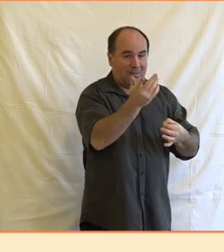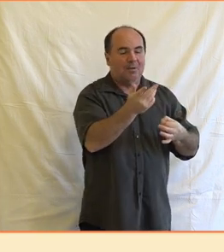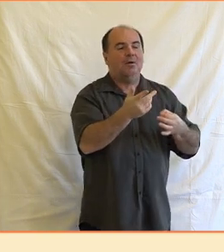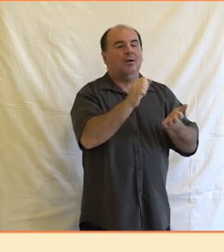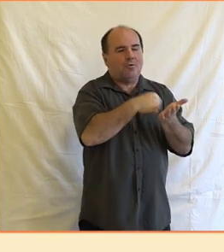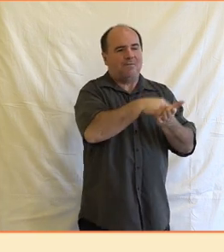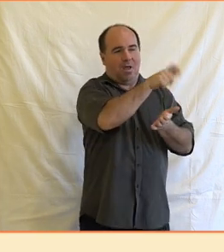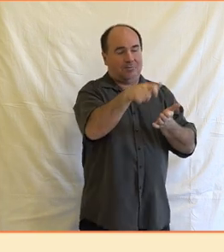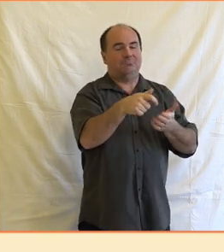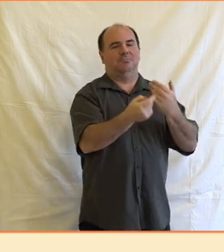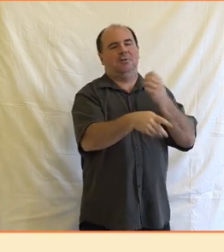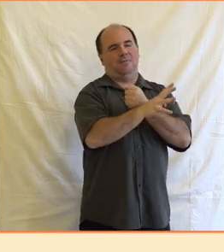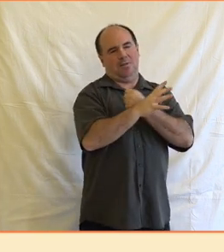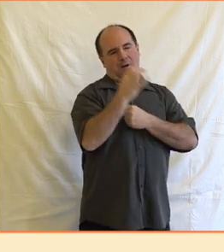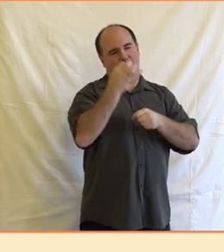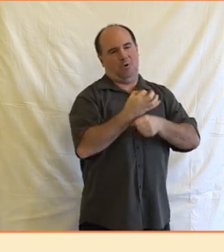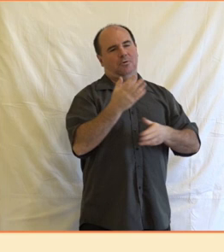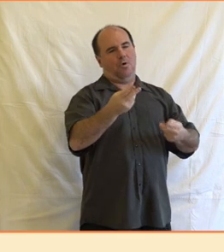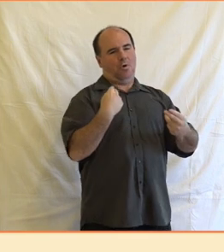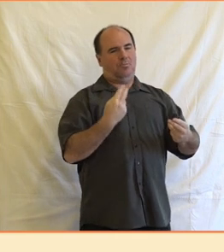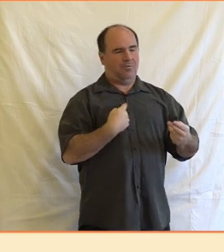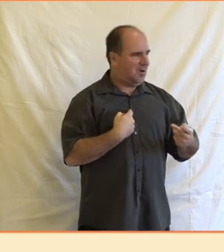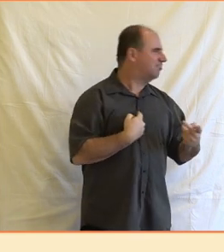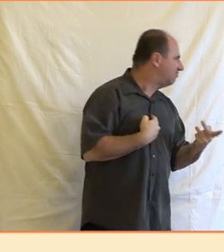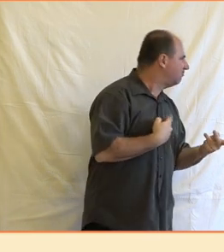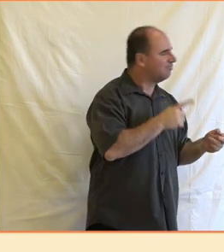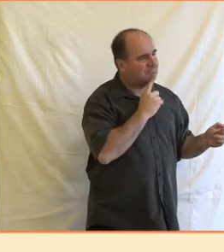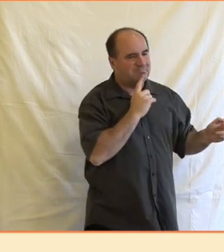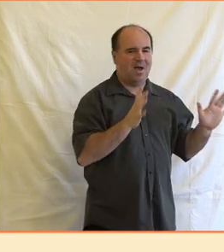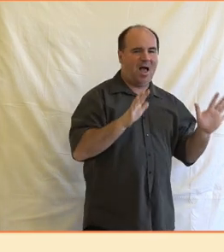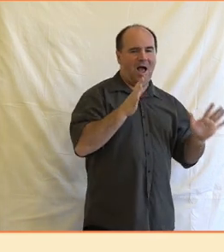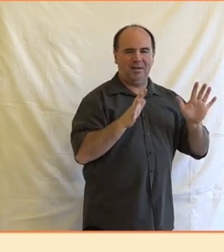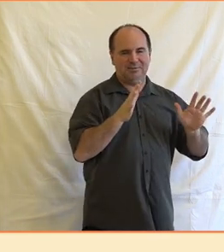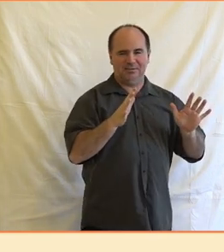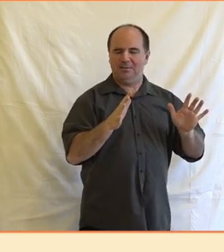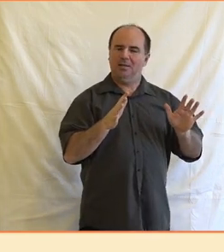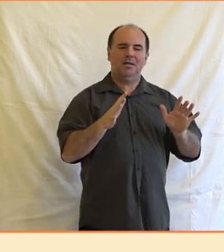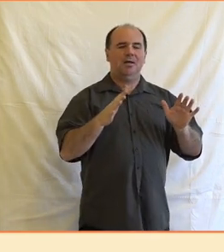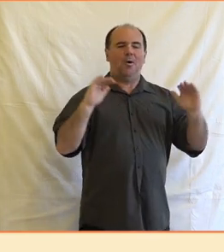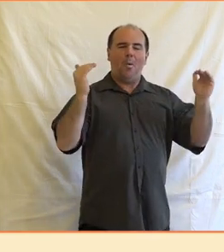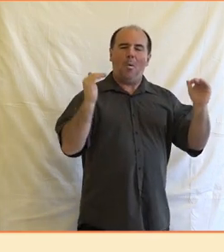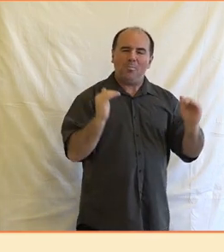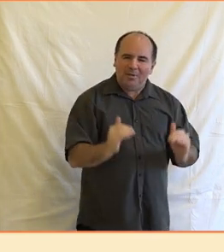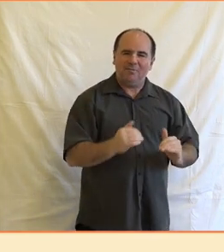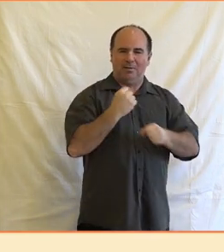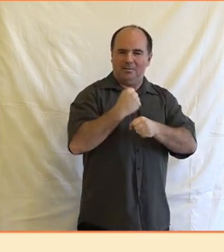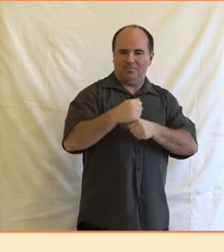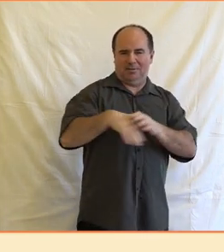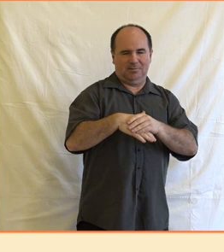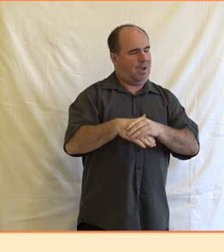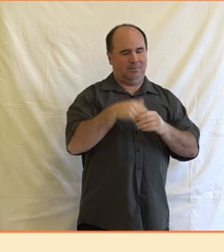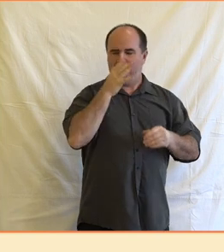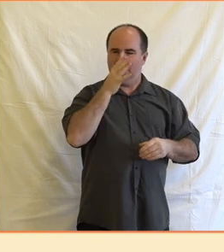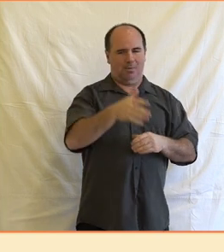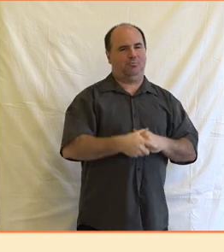těch následujících 10 letech nebudou počty pracovních pozic i s vývojem,